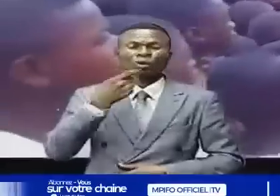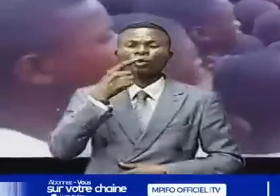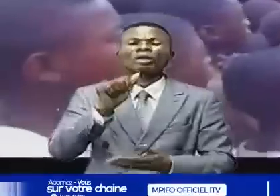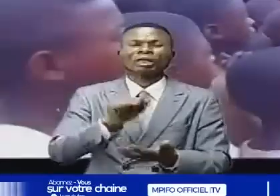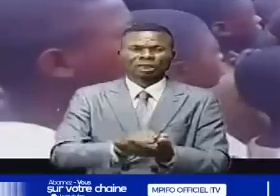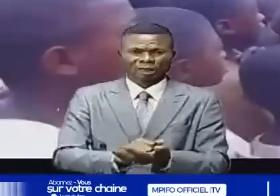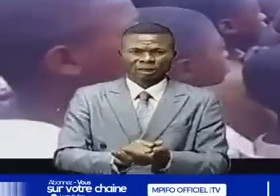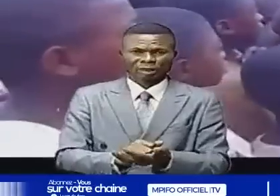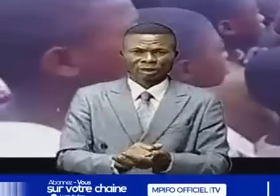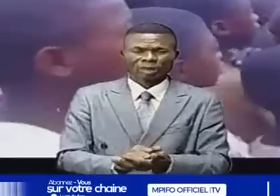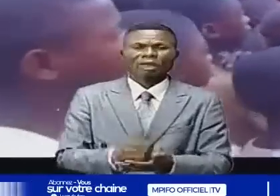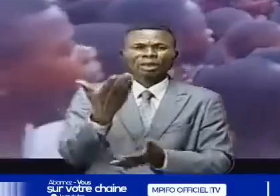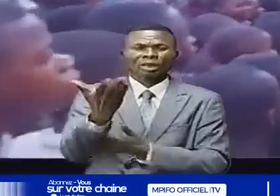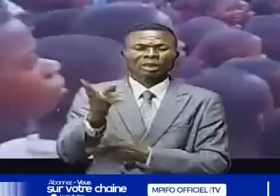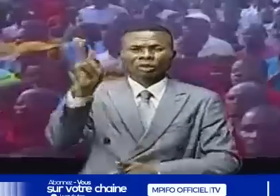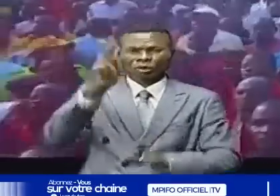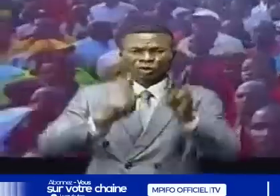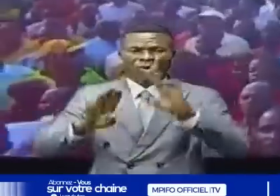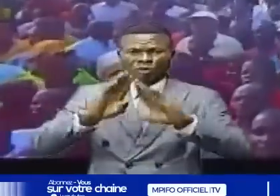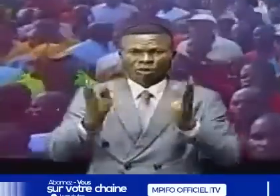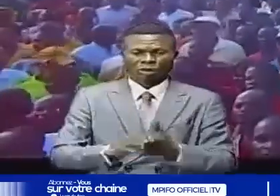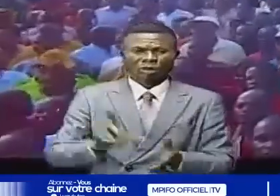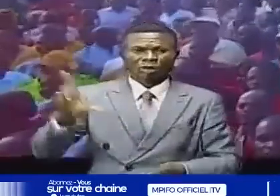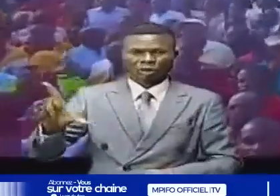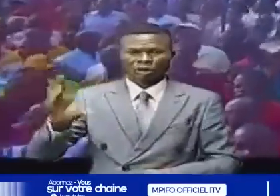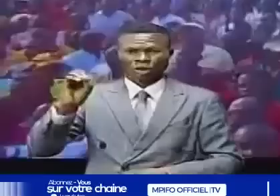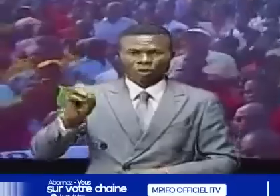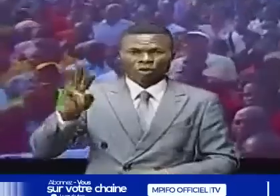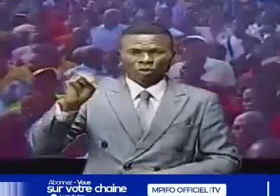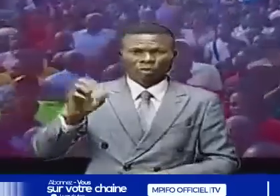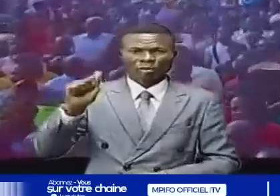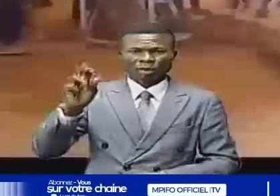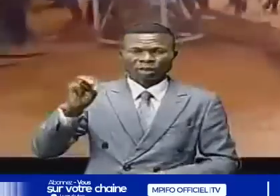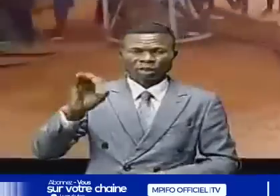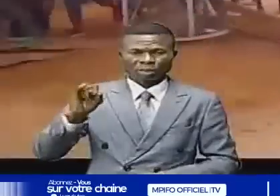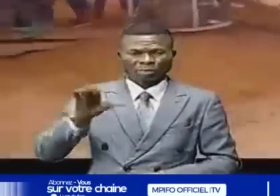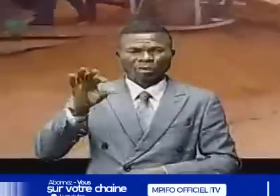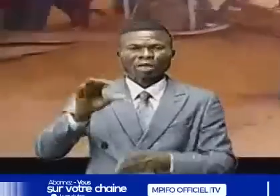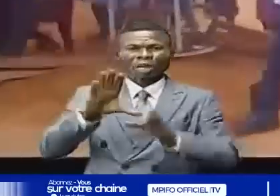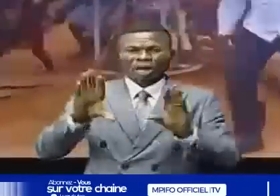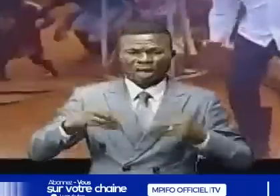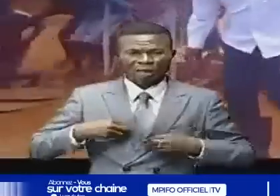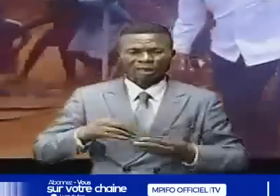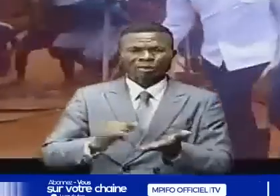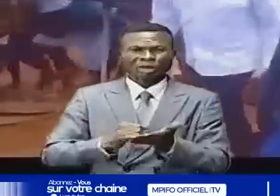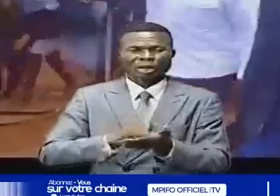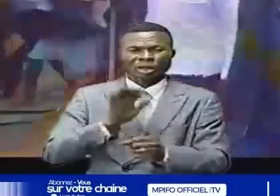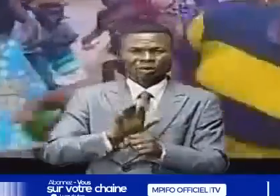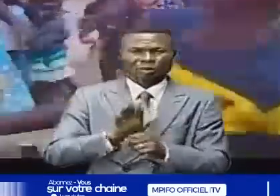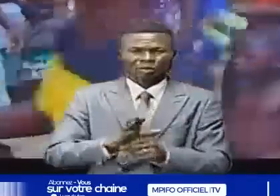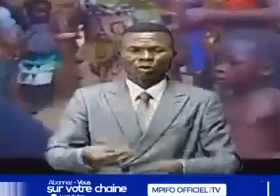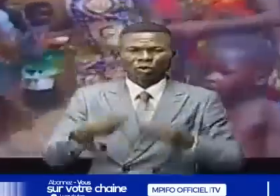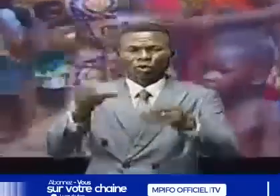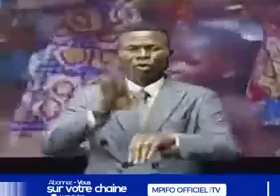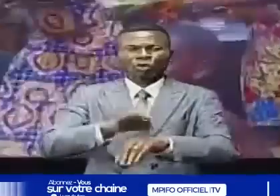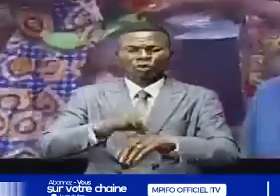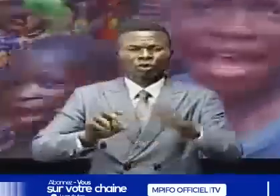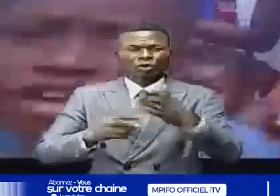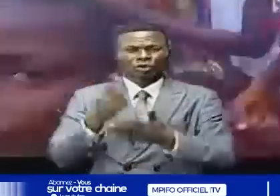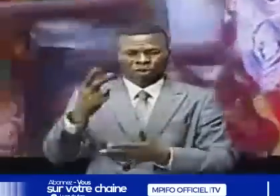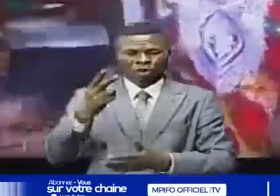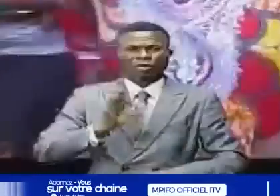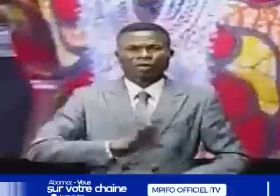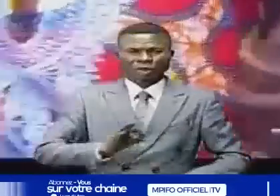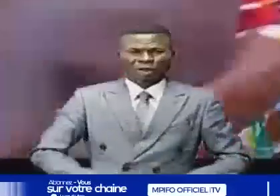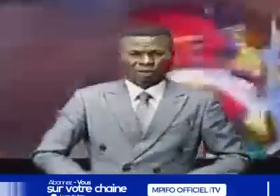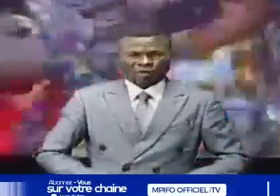Basanga, qui appelle la population de Lomami à s'enrôler massivement pour donner au chef de l'État, Félix-Antoine Tshisekedi Tshilombo, un second